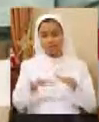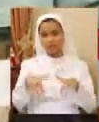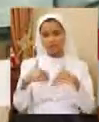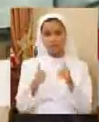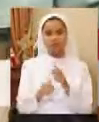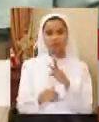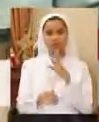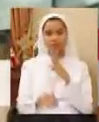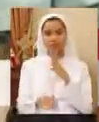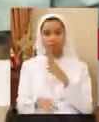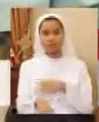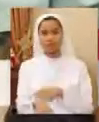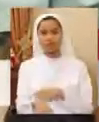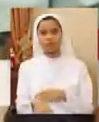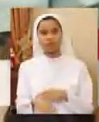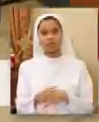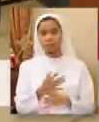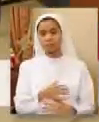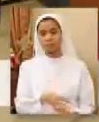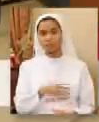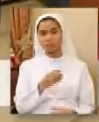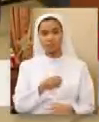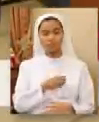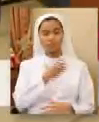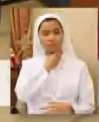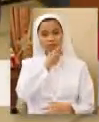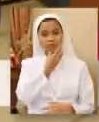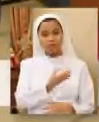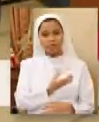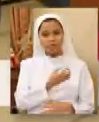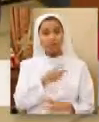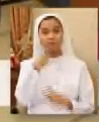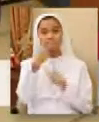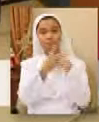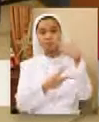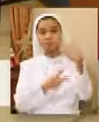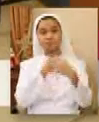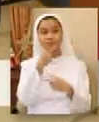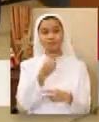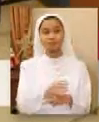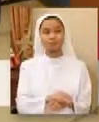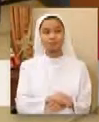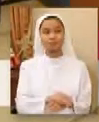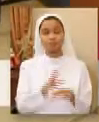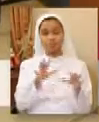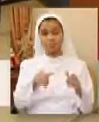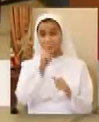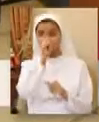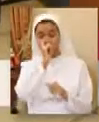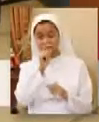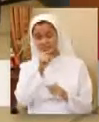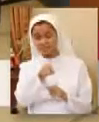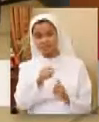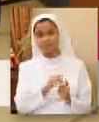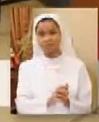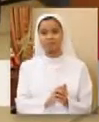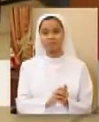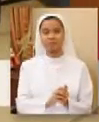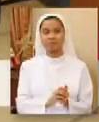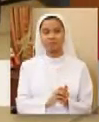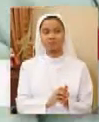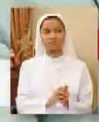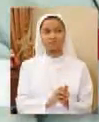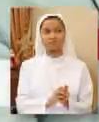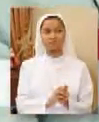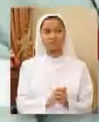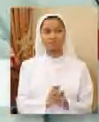natin kung paano mag-ilabas yung boses, paano ilabas yung i-form yung words. How old are you? How old?